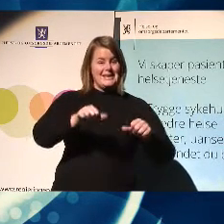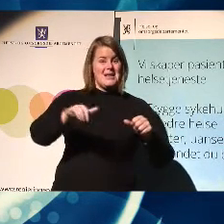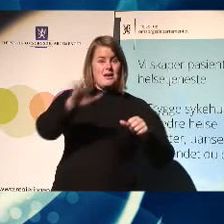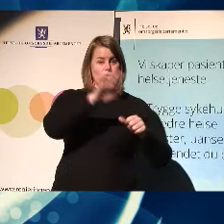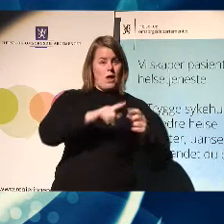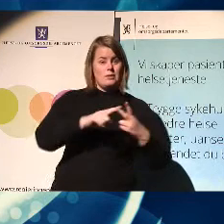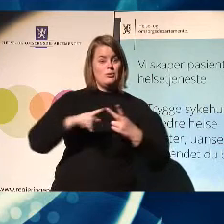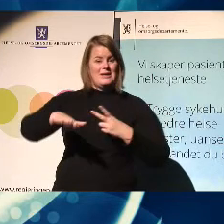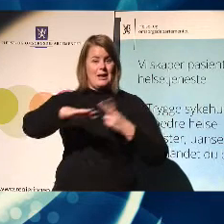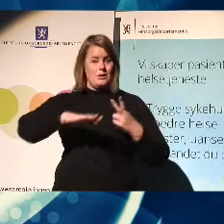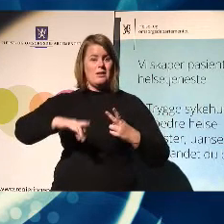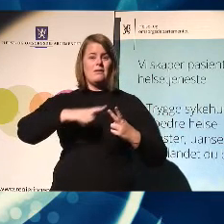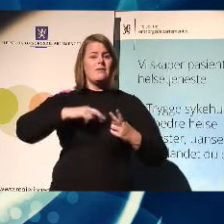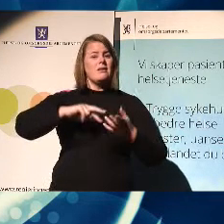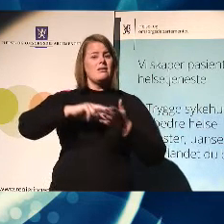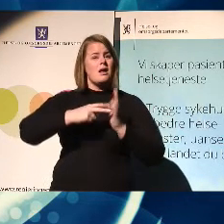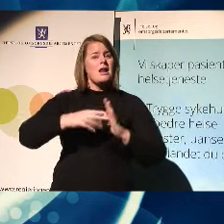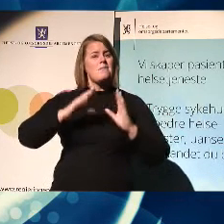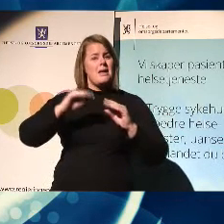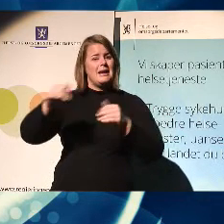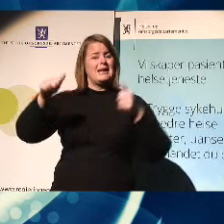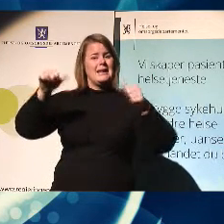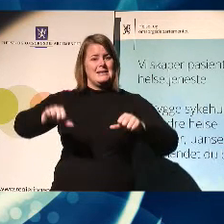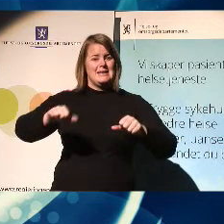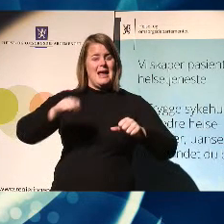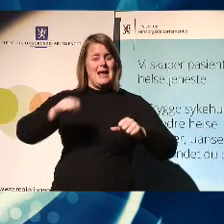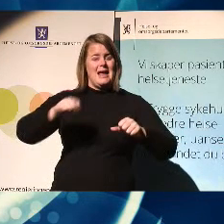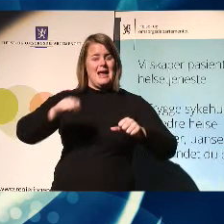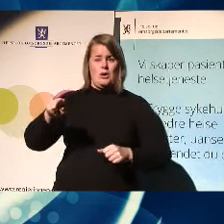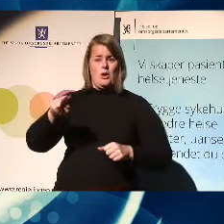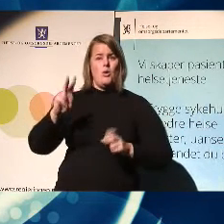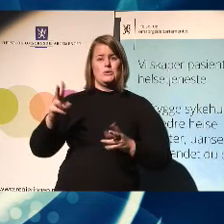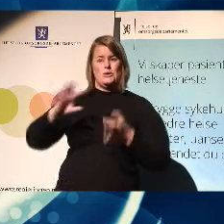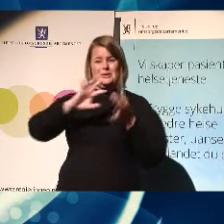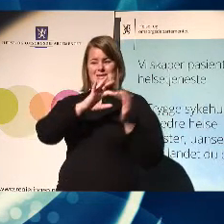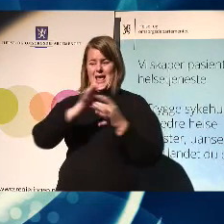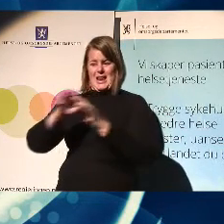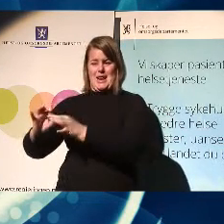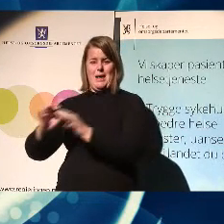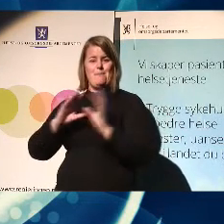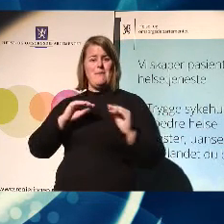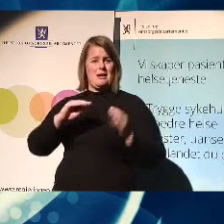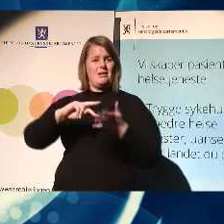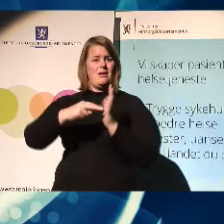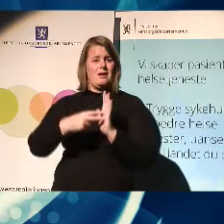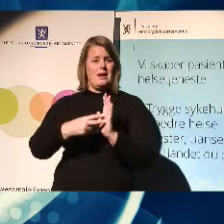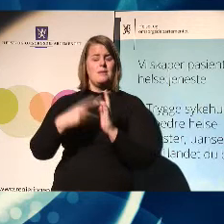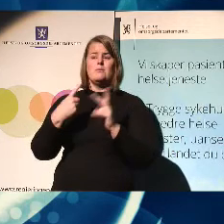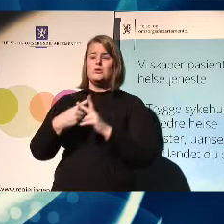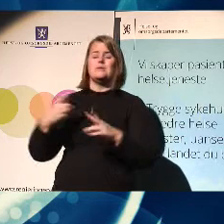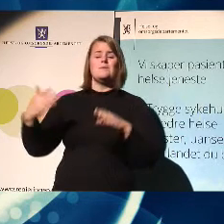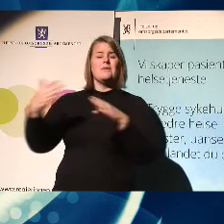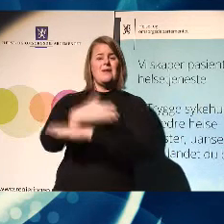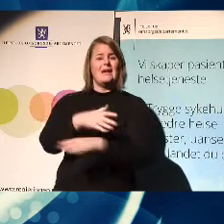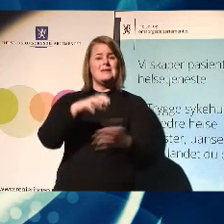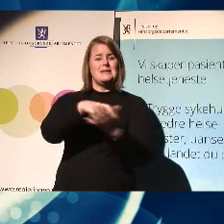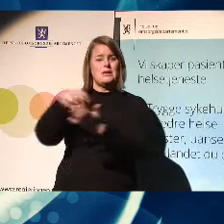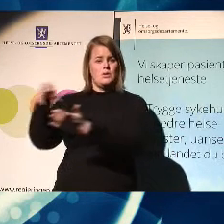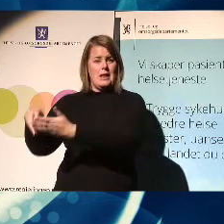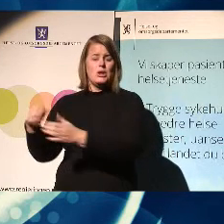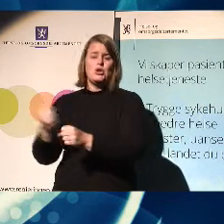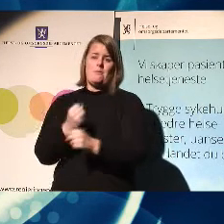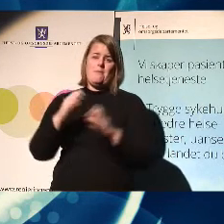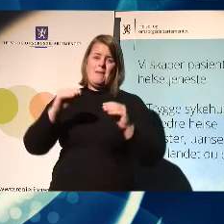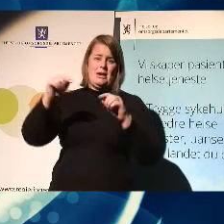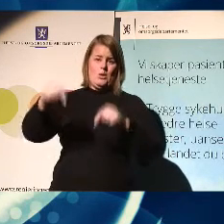og regionalt, og ikke minst kommunalt i Norge, også som kjeder. Og vi klarer å jobbe mye bedre tverrsektorielt, ser jeg, som har holdt på en